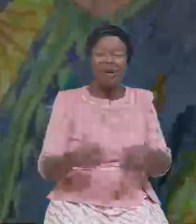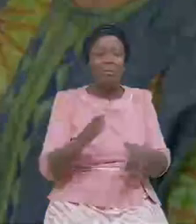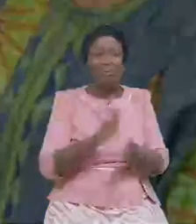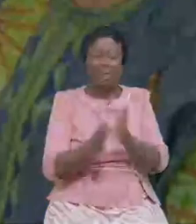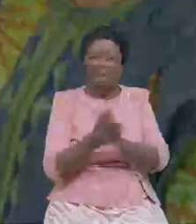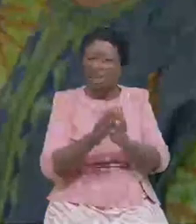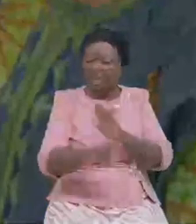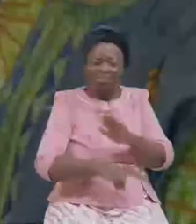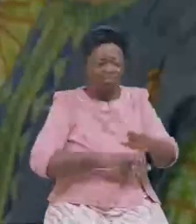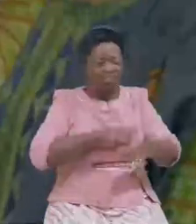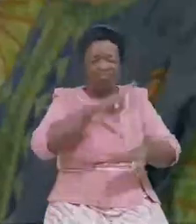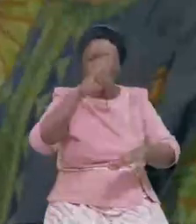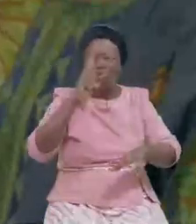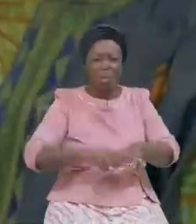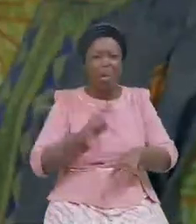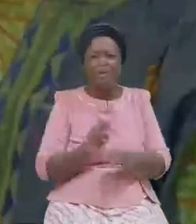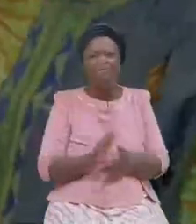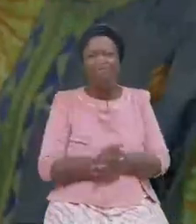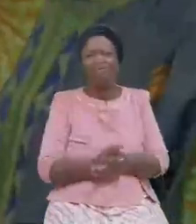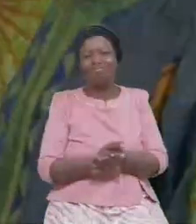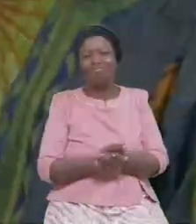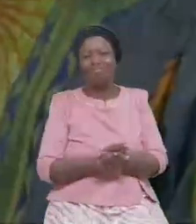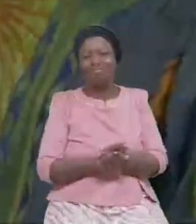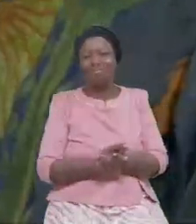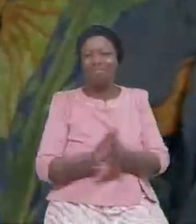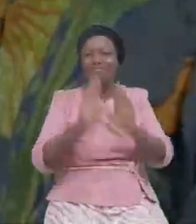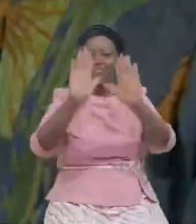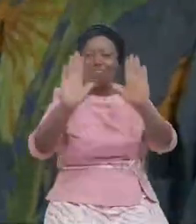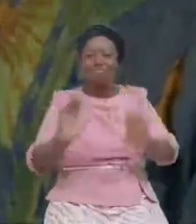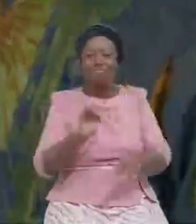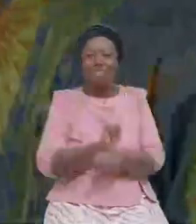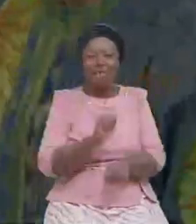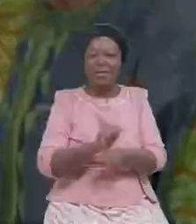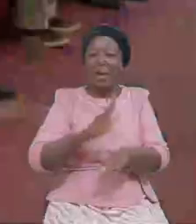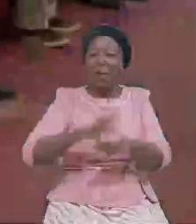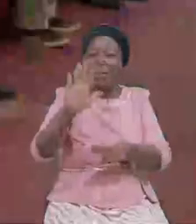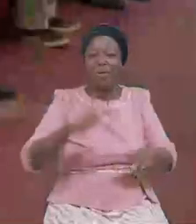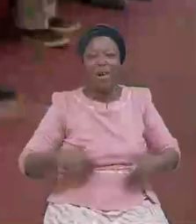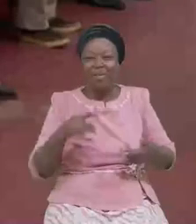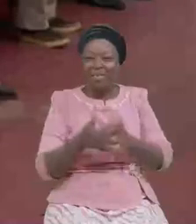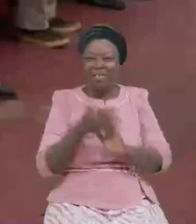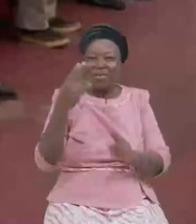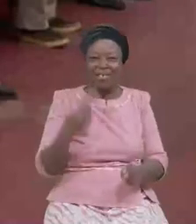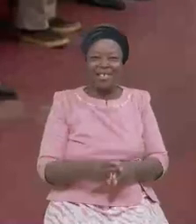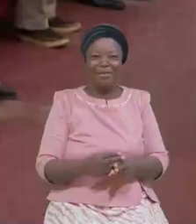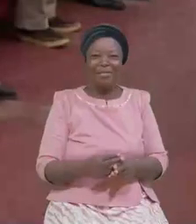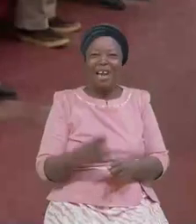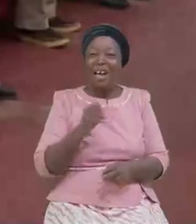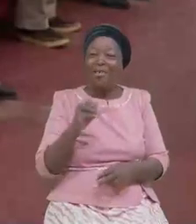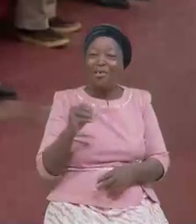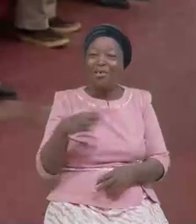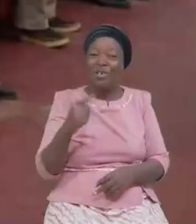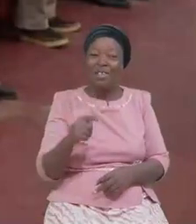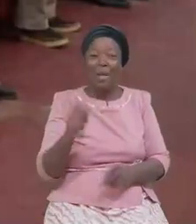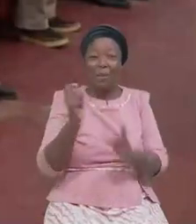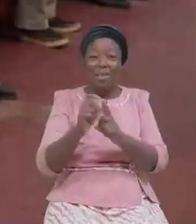communication, que tout est redevenu à la normale. Miracle sur vos vies. Et alors le message de ce